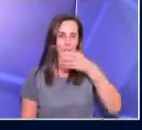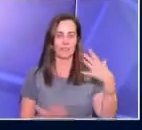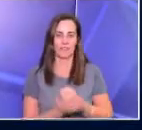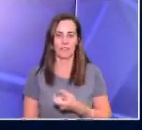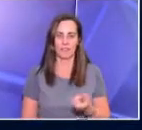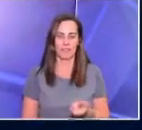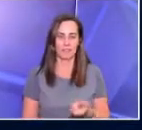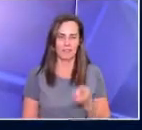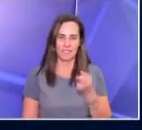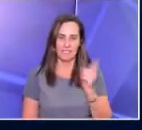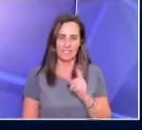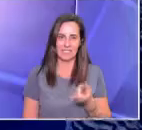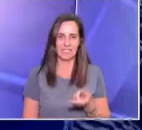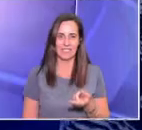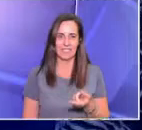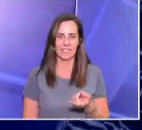לא היה לי... תראה, זה לא...